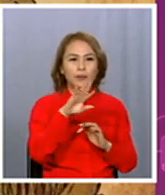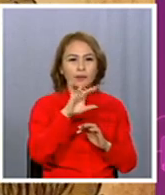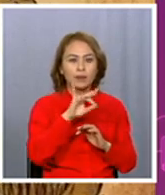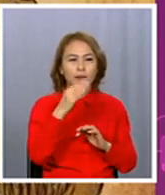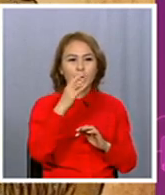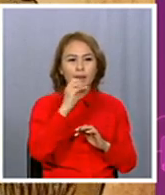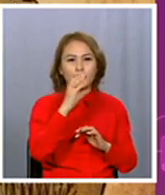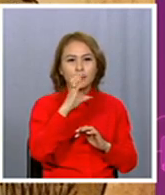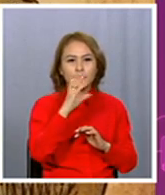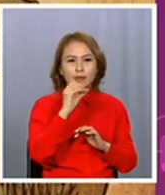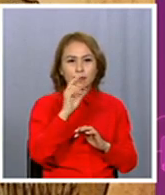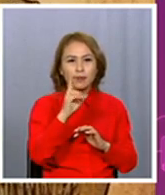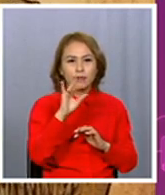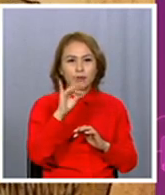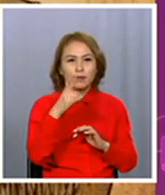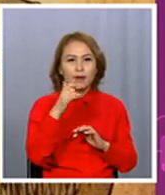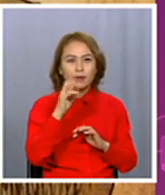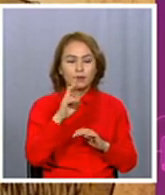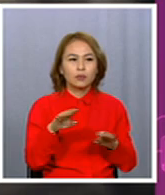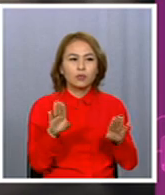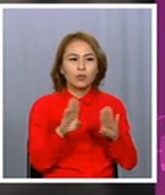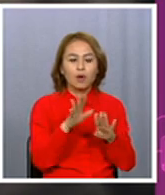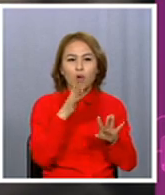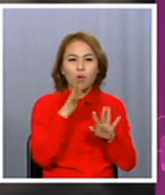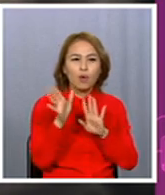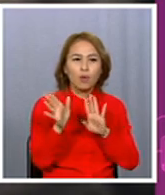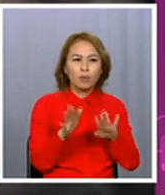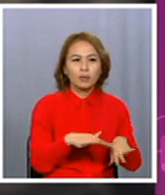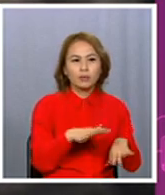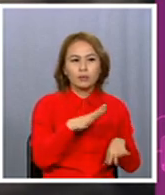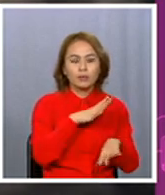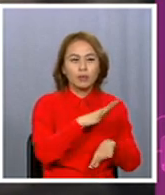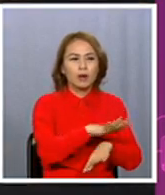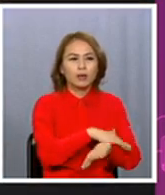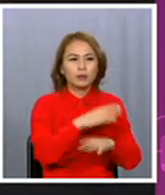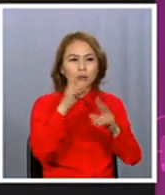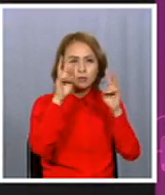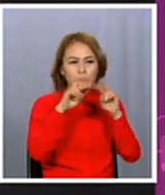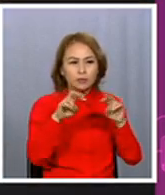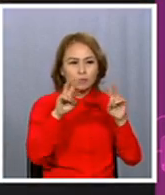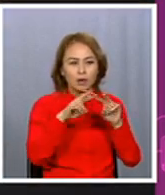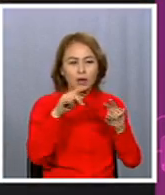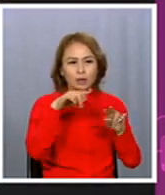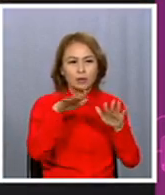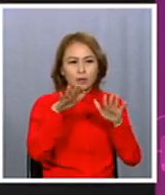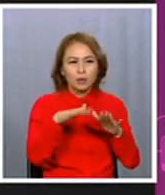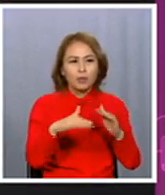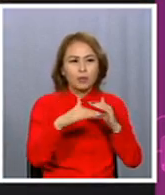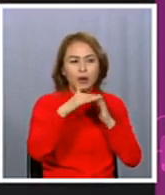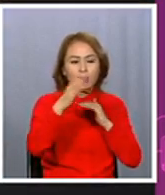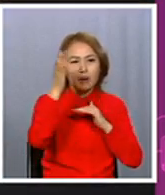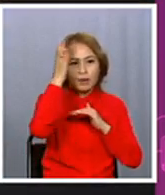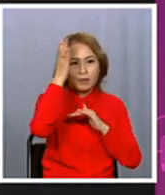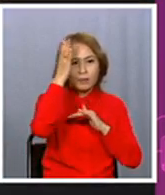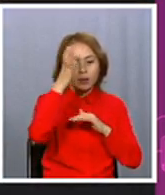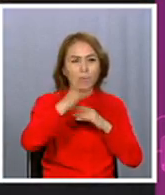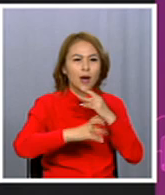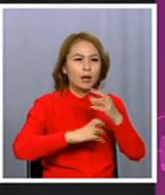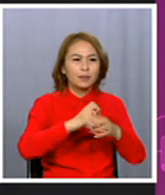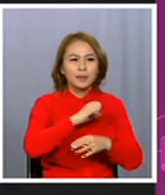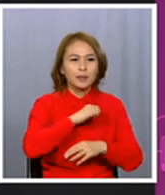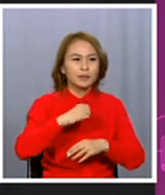қырған деген атау ойлап тапты. Арада көптеген ғасыр өткен соң, осы аңыздың отанында бас қосқан әйгілі ғалымдар әлемдегі ең